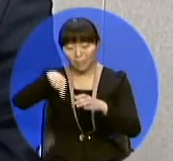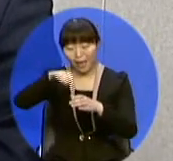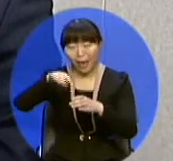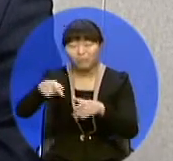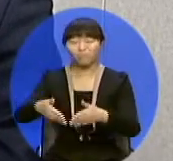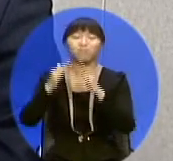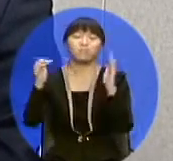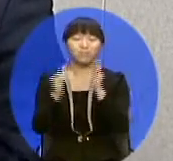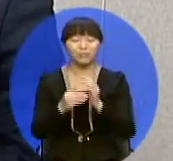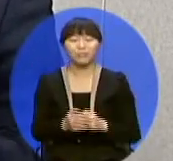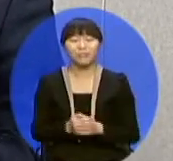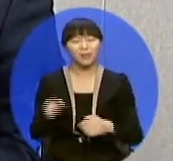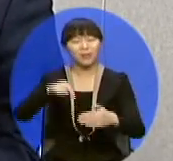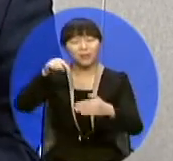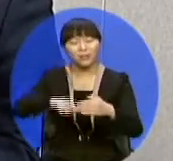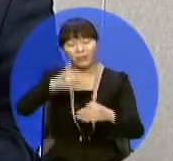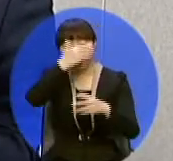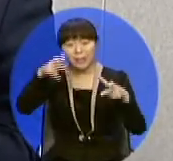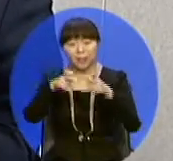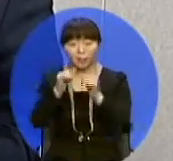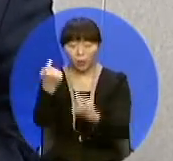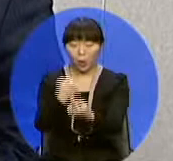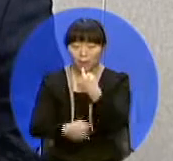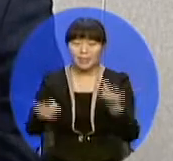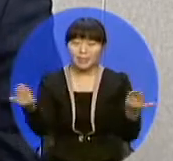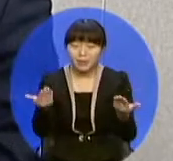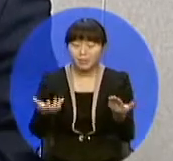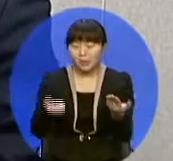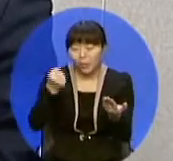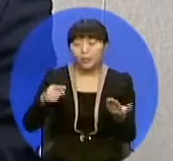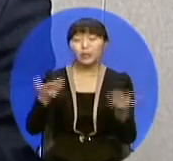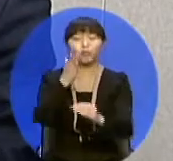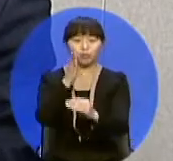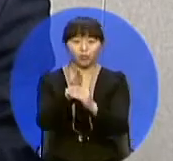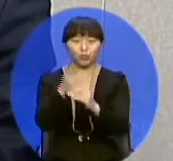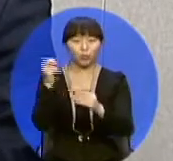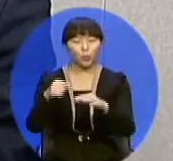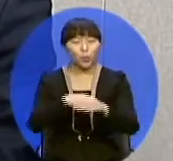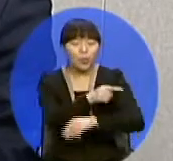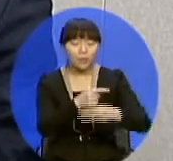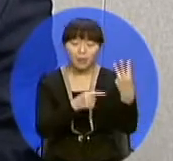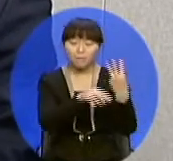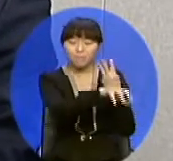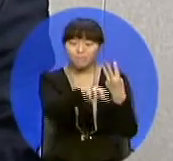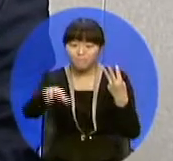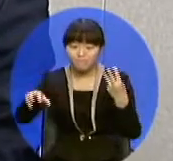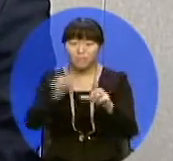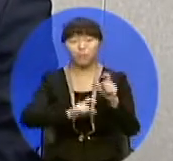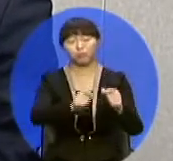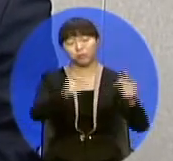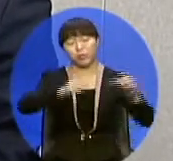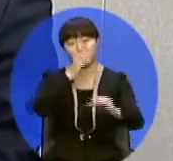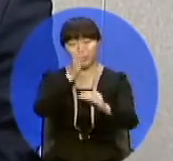네. 그래서 거기에서 청년 장애인들이 와서 직업으로 일을 하고 있고 또 그 외에도 지금 세 군데에 더 그걸 늘리고